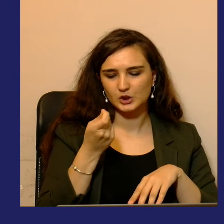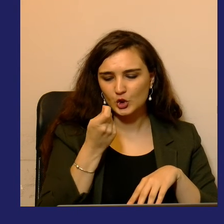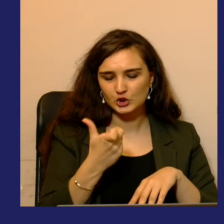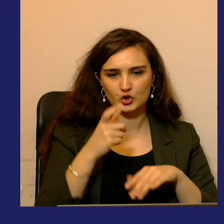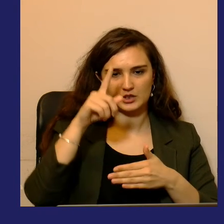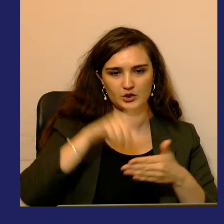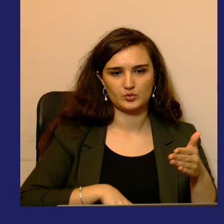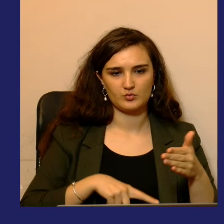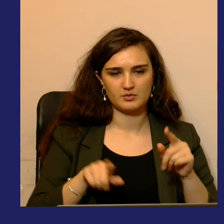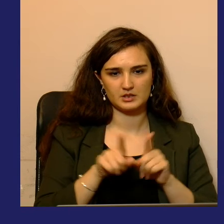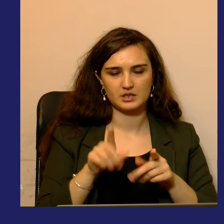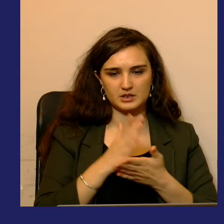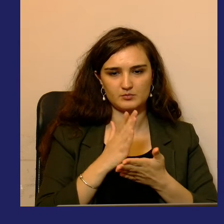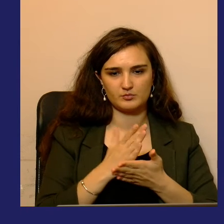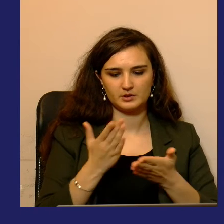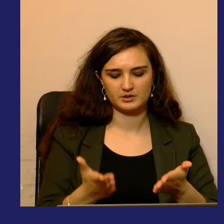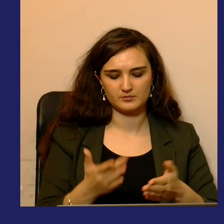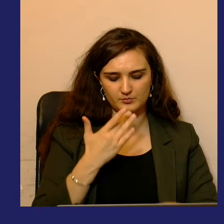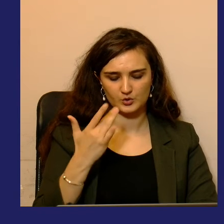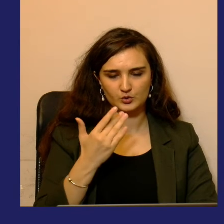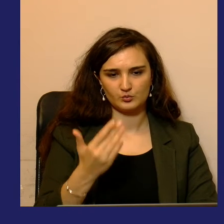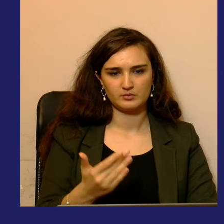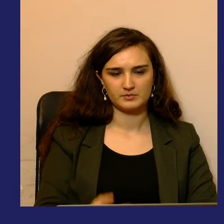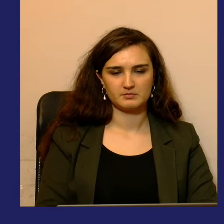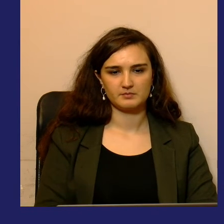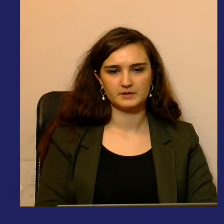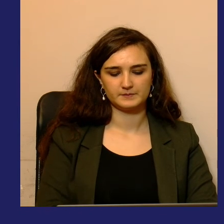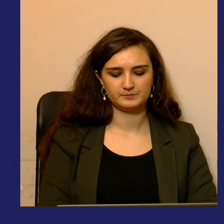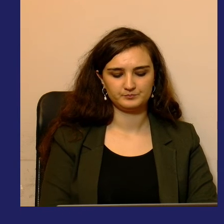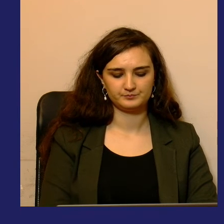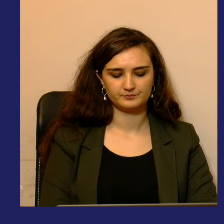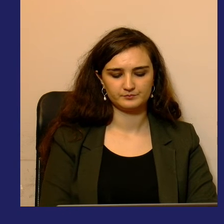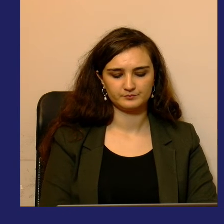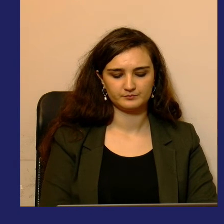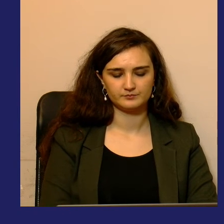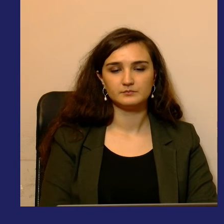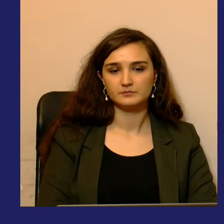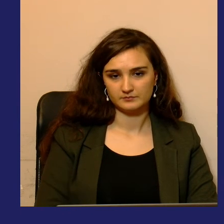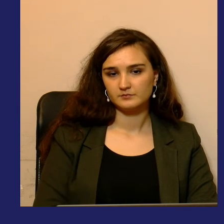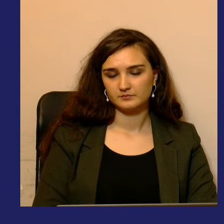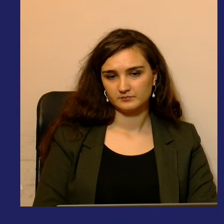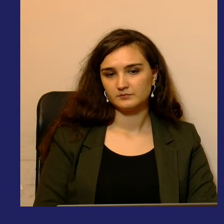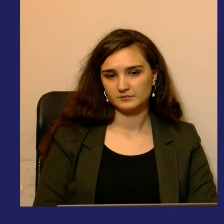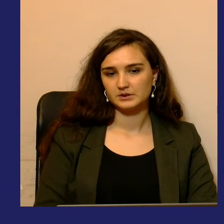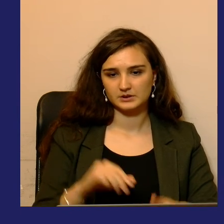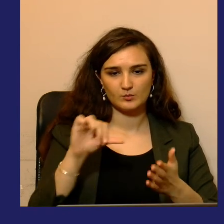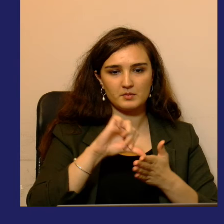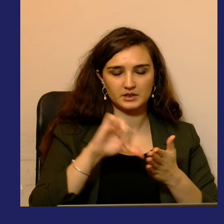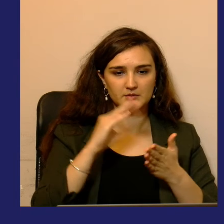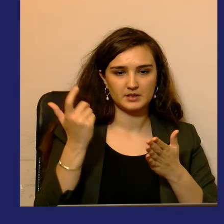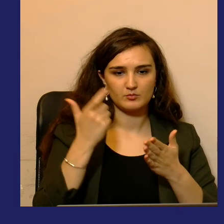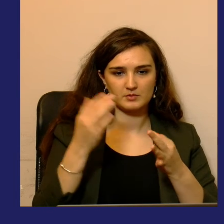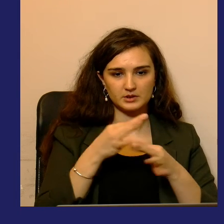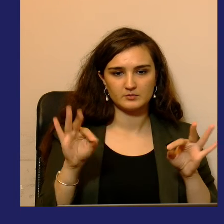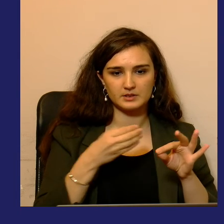ოდენიდან დობა მაინც არსებობდეს პოლიტიკური პარტიების მიმართ. აი ესეც არის ალბათ აი წარმომადგენლობითი